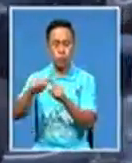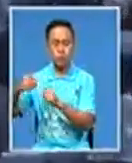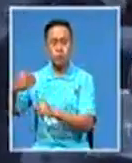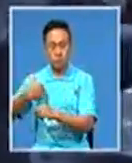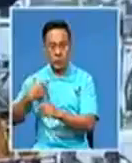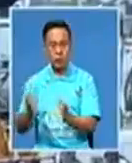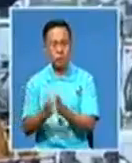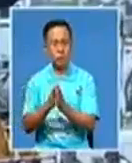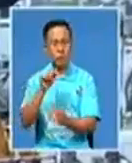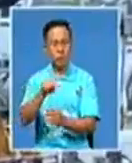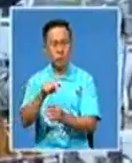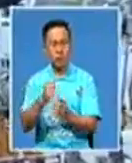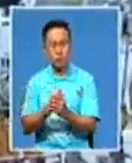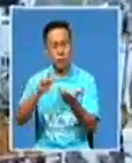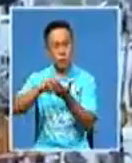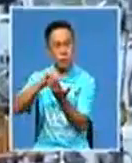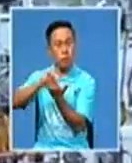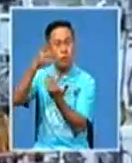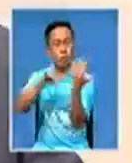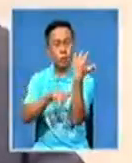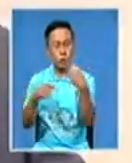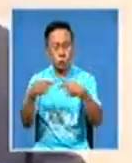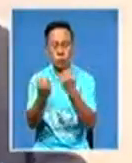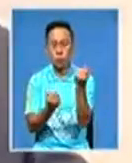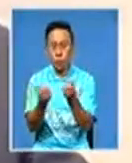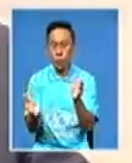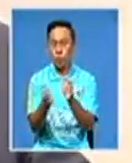าซอฟต์แวร์คอมพิวเตอร์เนี่ยไปเขียนใส่ไปด้วยอย่างนี้เป็นต้นนะ